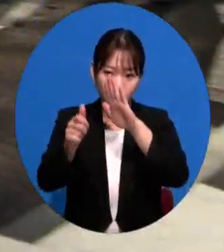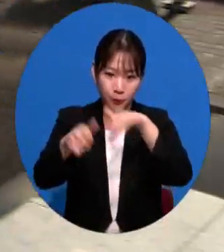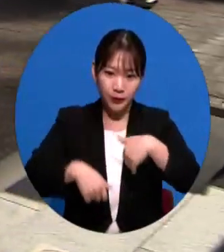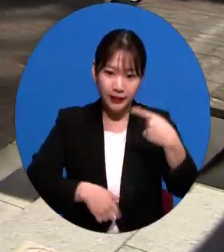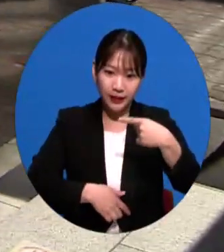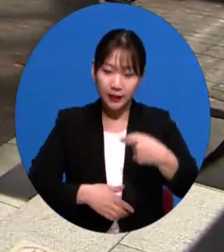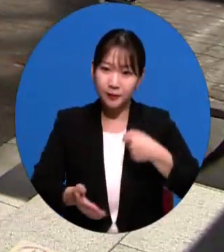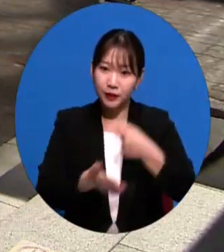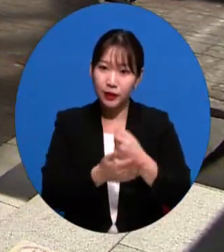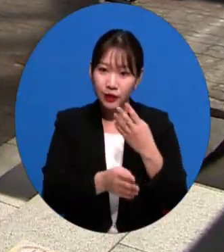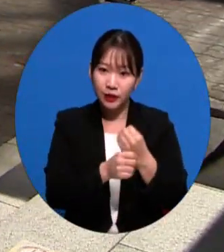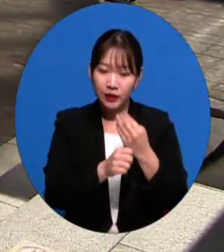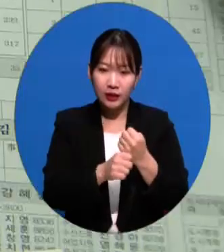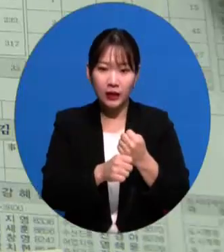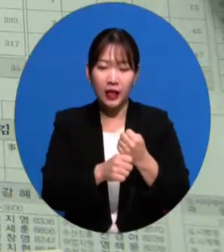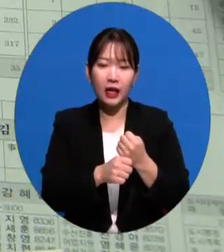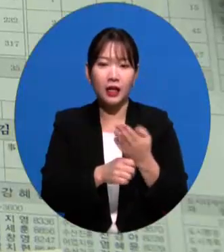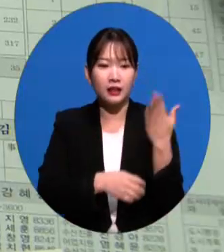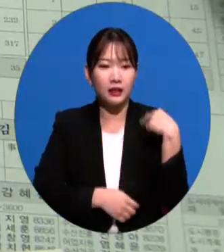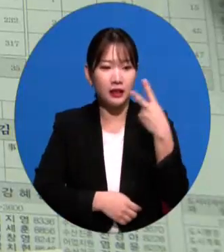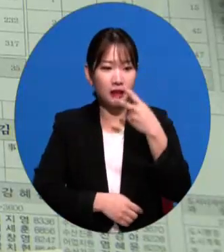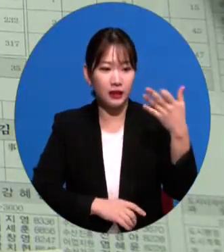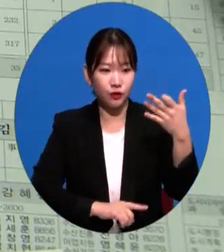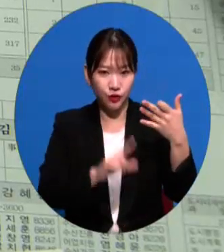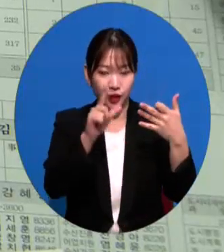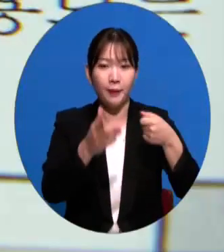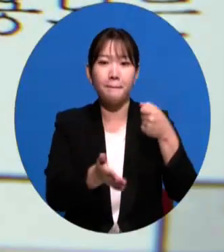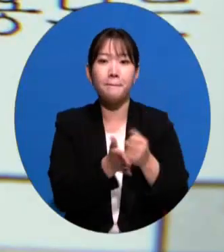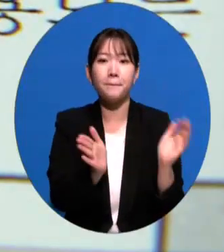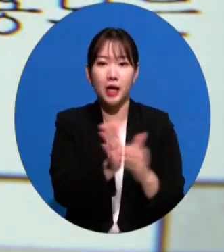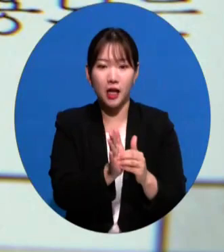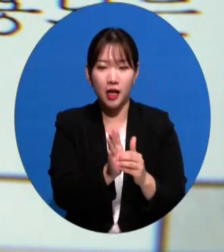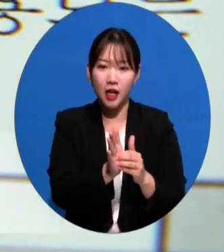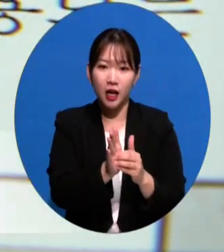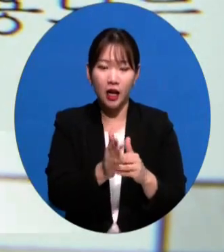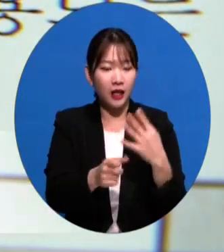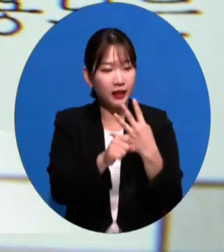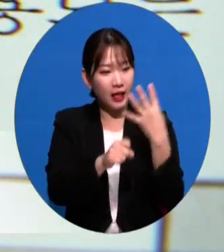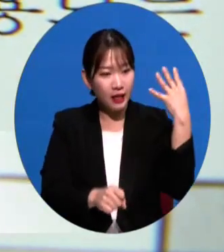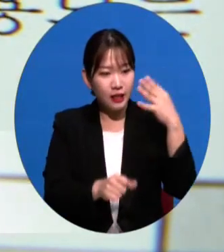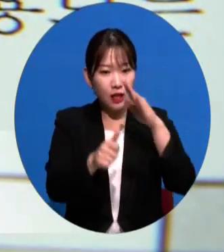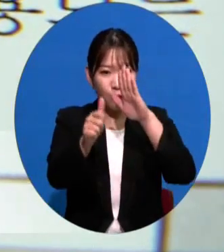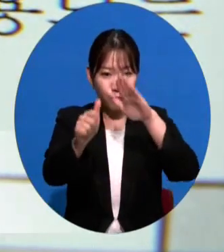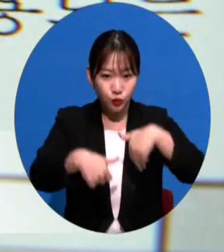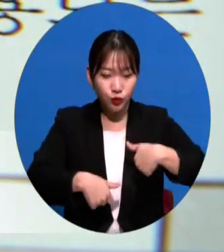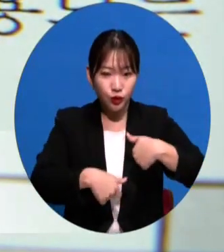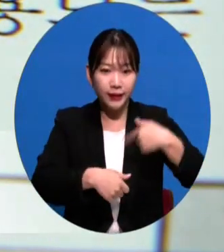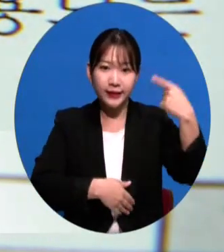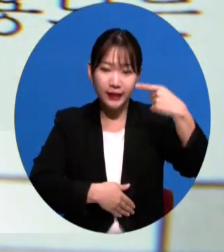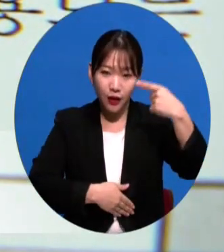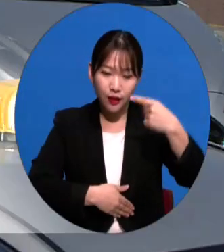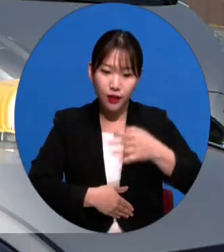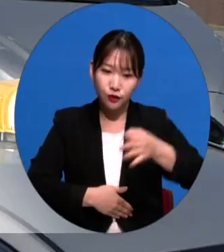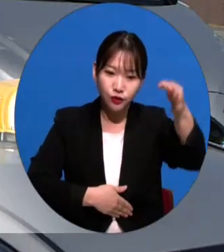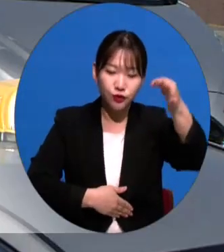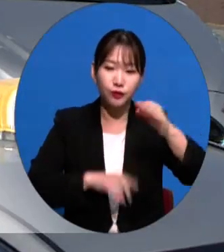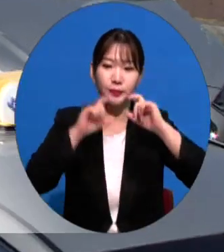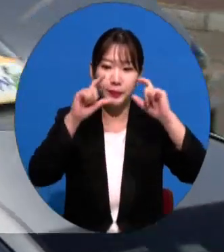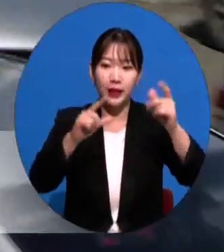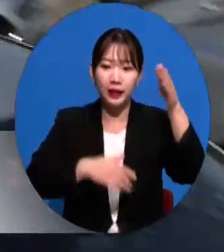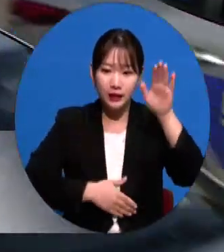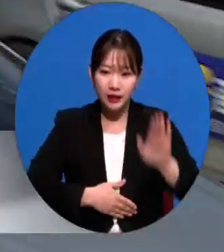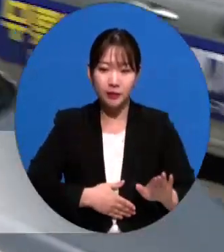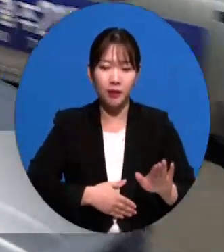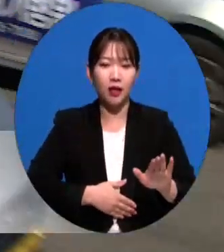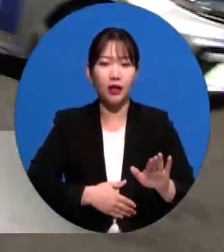1,000원이 결정된 건 민선 7기였던 지난 2019년. 4년 전 호출요금 1,000원 부과를 고시했지만